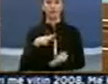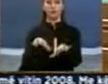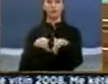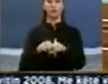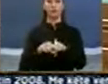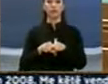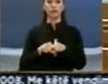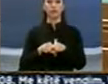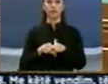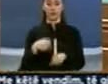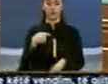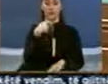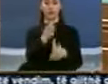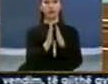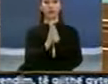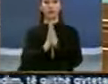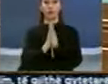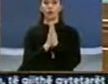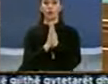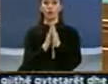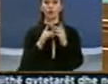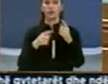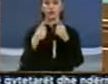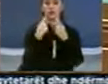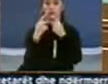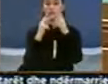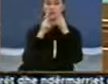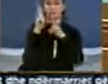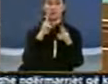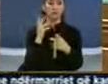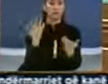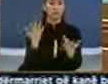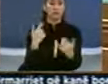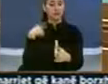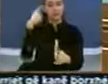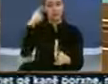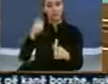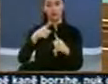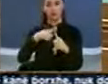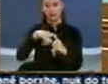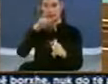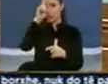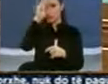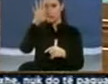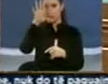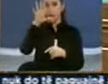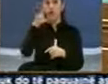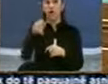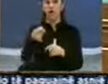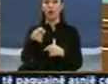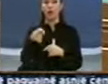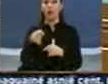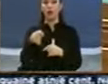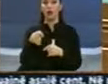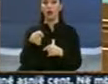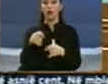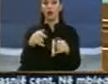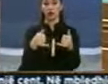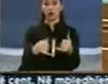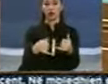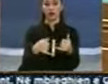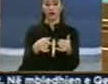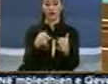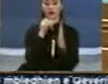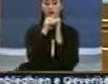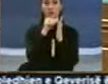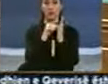lus që debat zoti kryetar, me qenë se është fjala për tërheqjen e kësaj pike të rendit